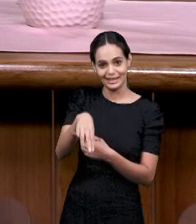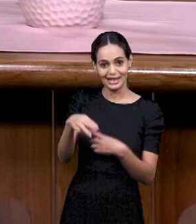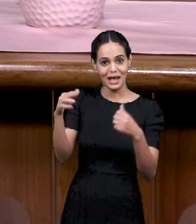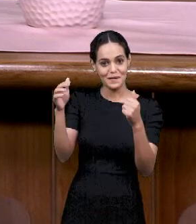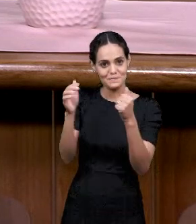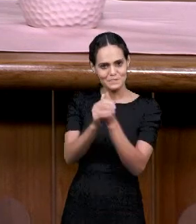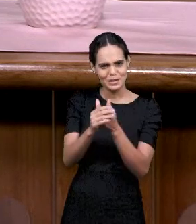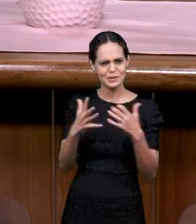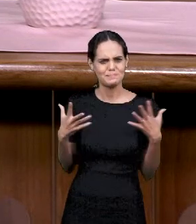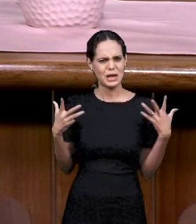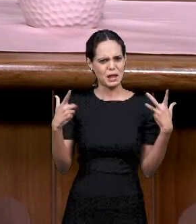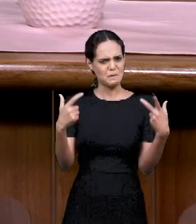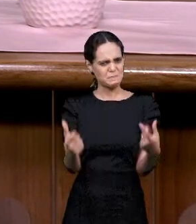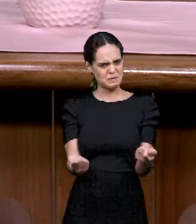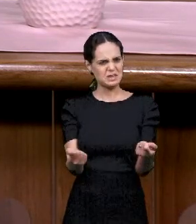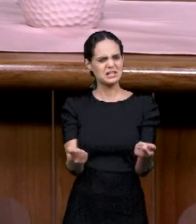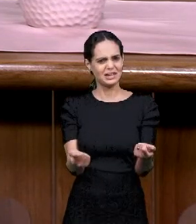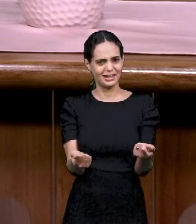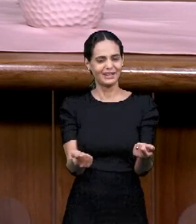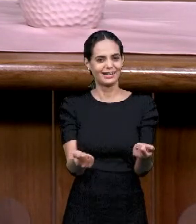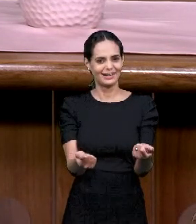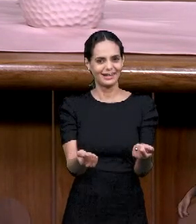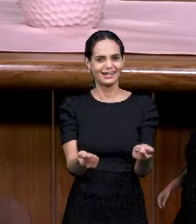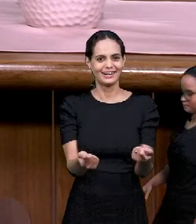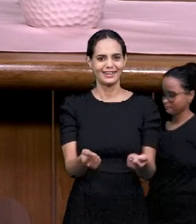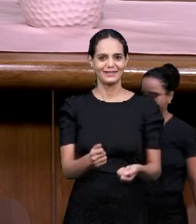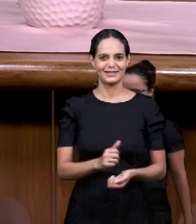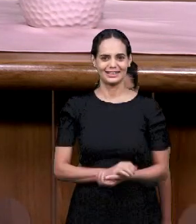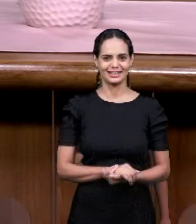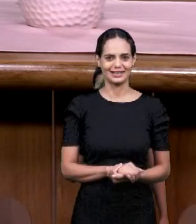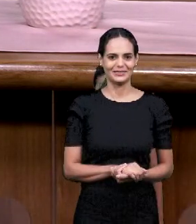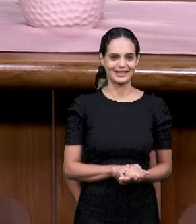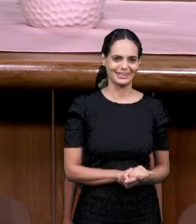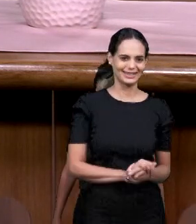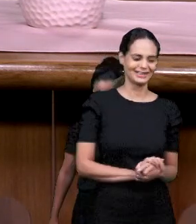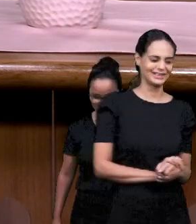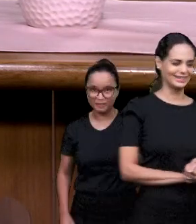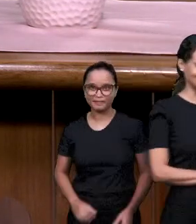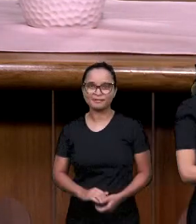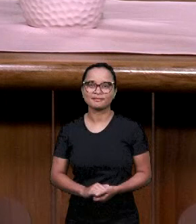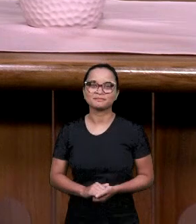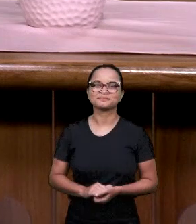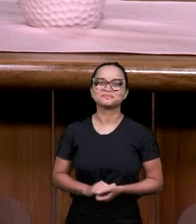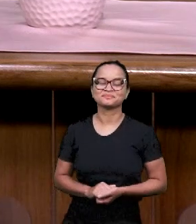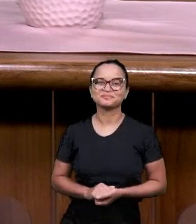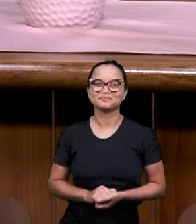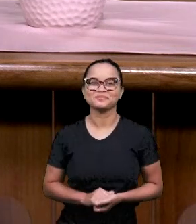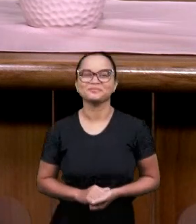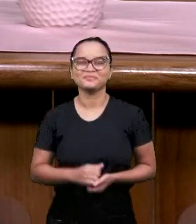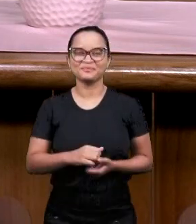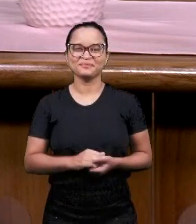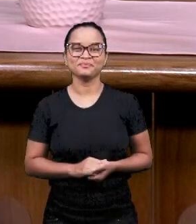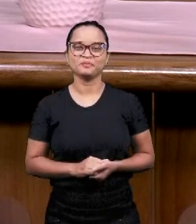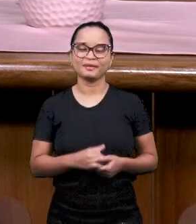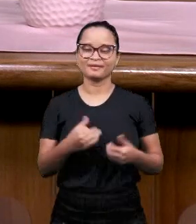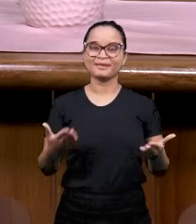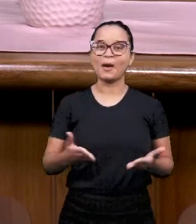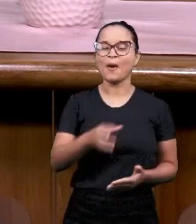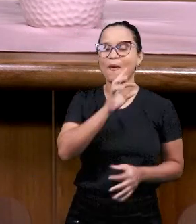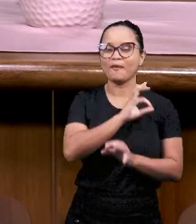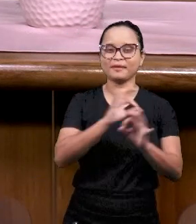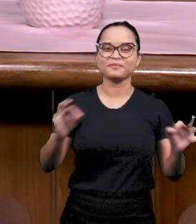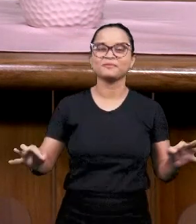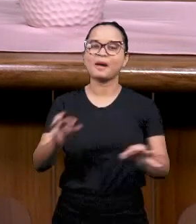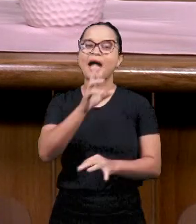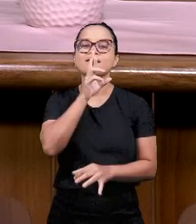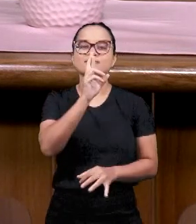Amen. Quelle merveille. Pierre, il a même positionné le côté prophétique de la géographie. Il a quitté l'éternité et est venu dans ce